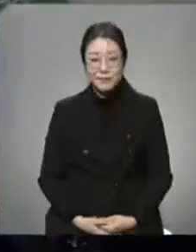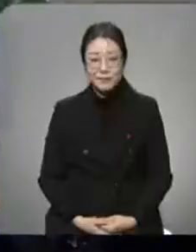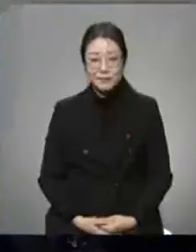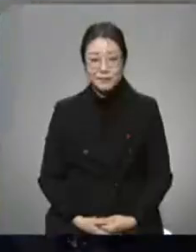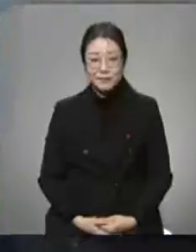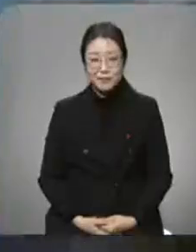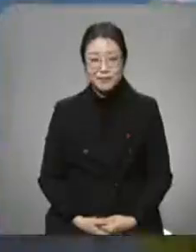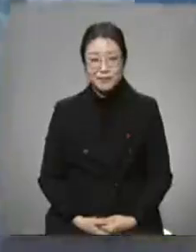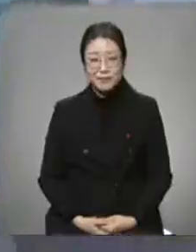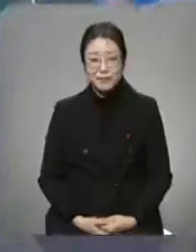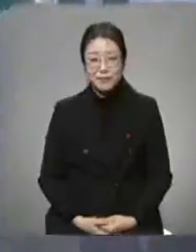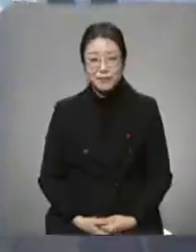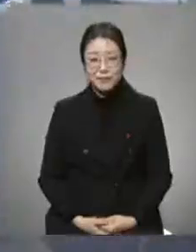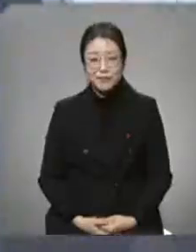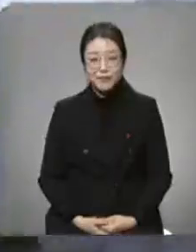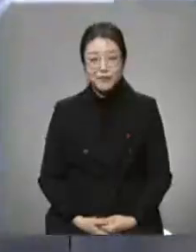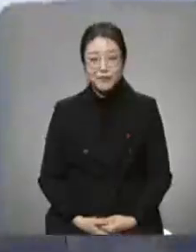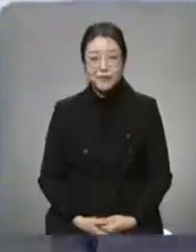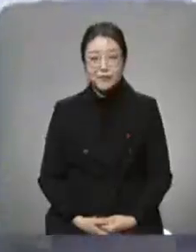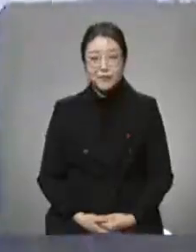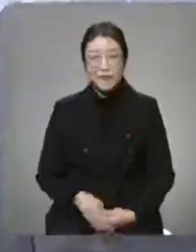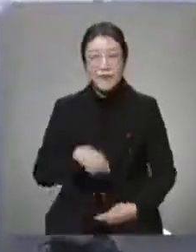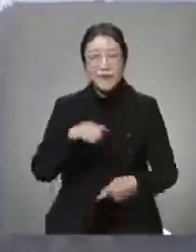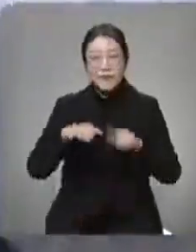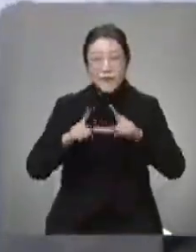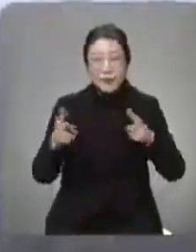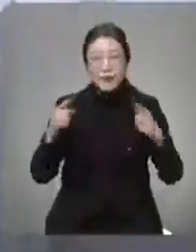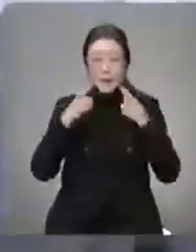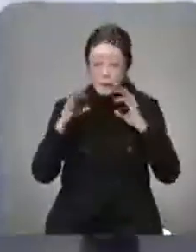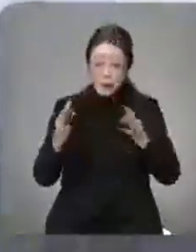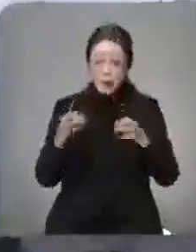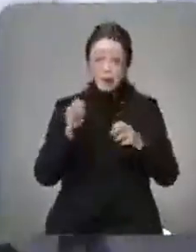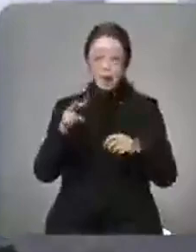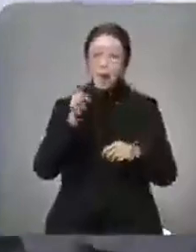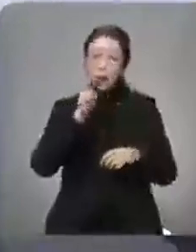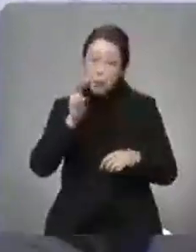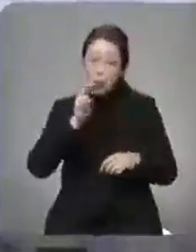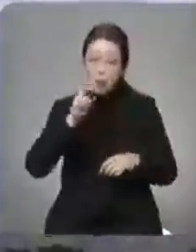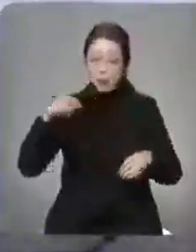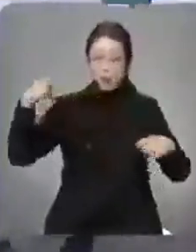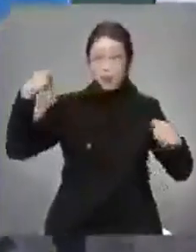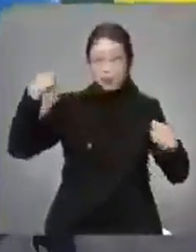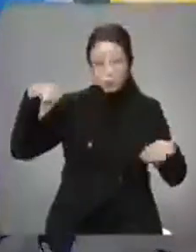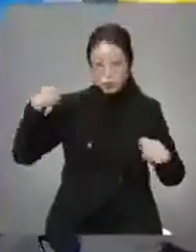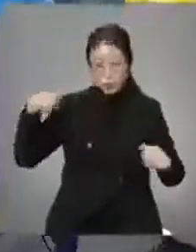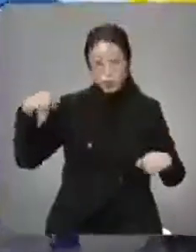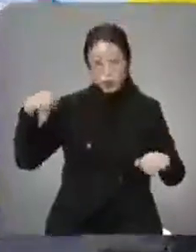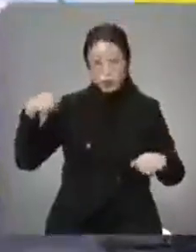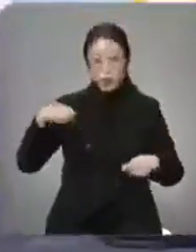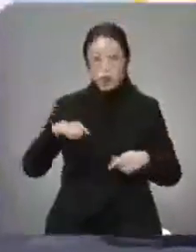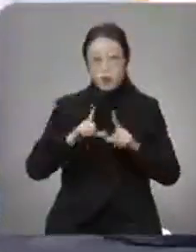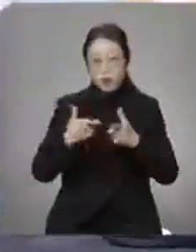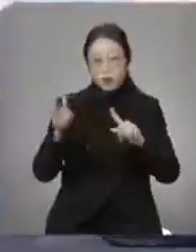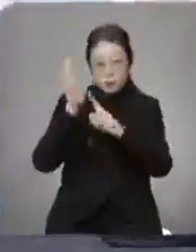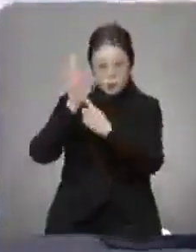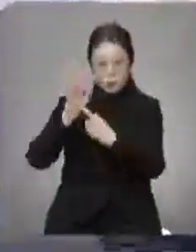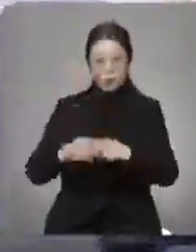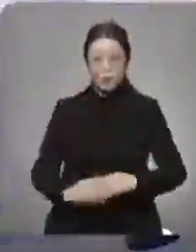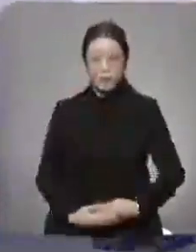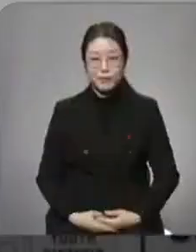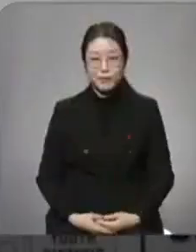좋겠습니다. 대회 마스코트와 함께 대회 홍보에 활용할 공식 주제가 위고하이와 안무도